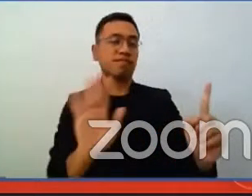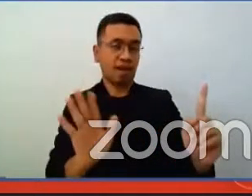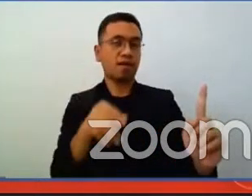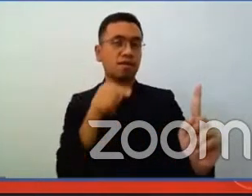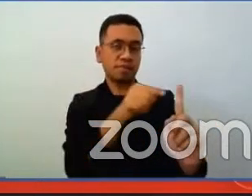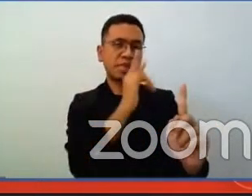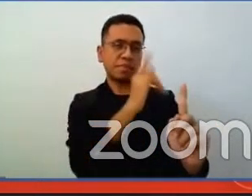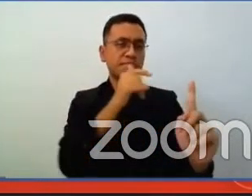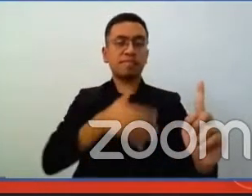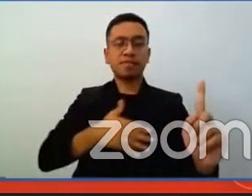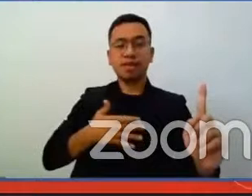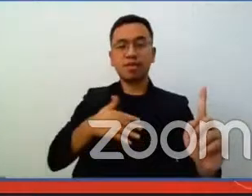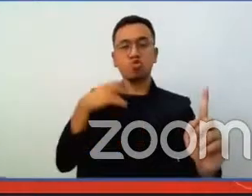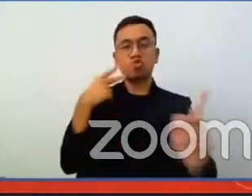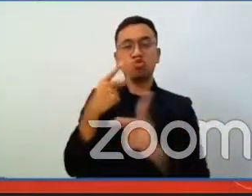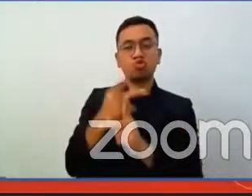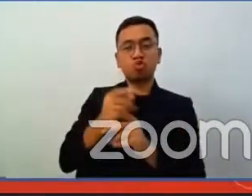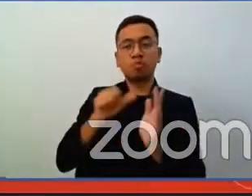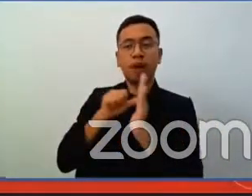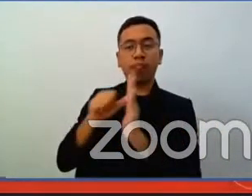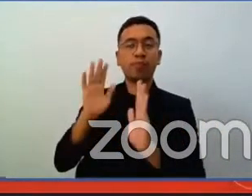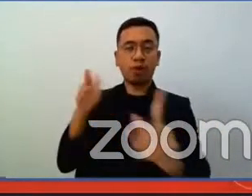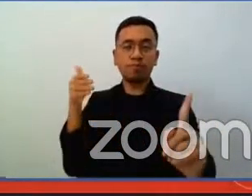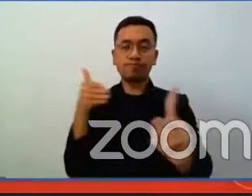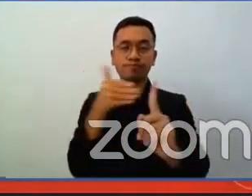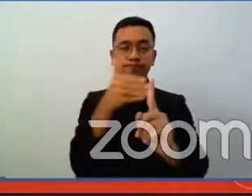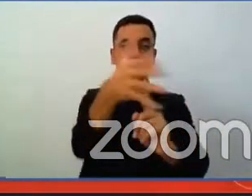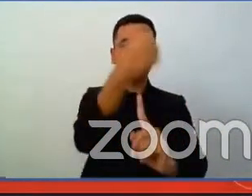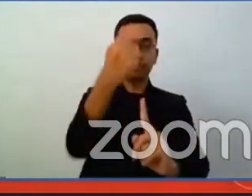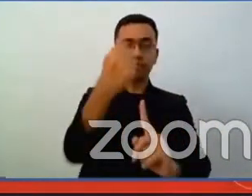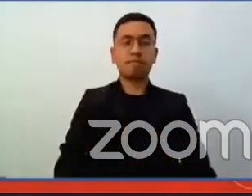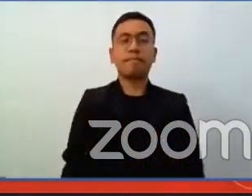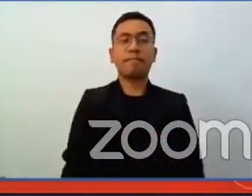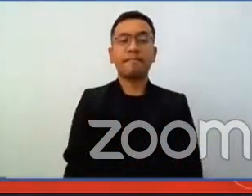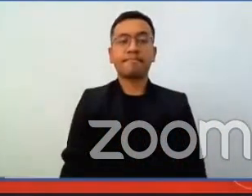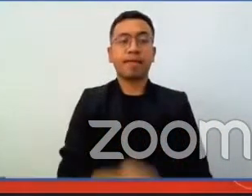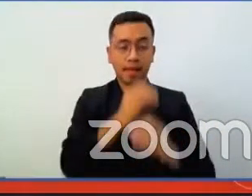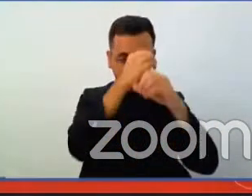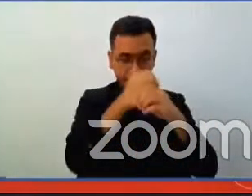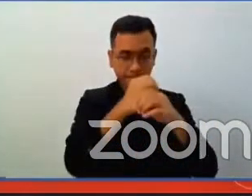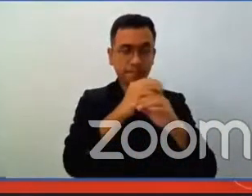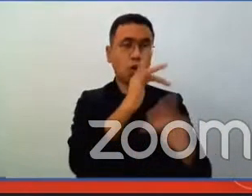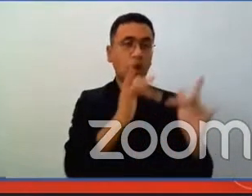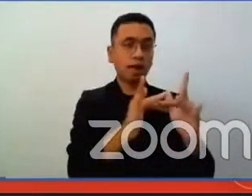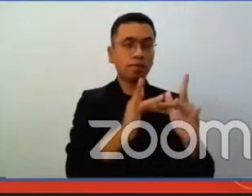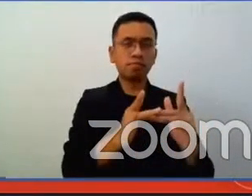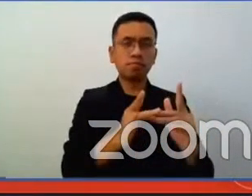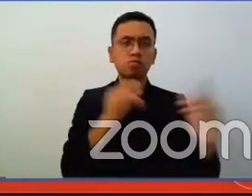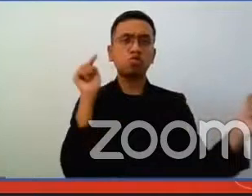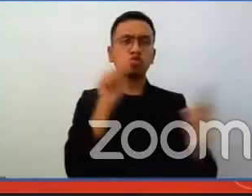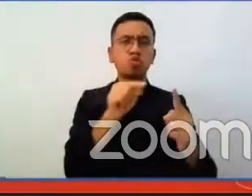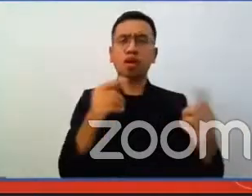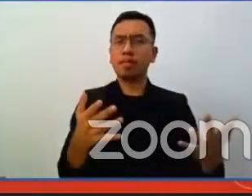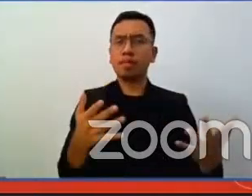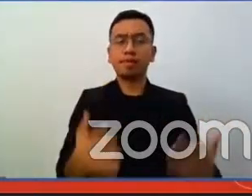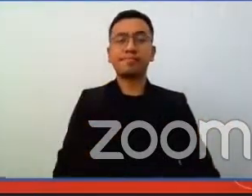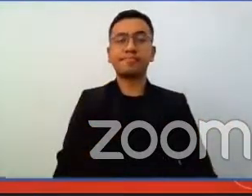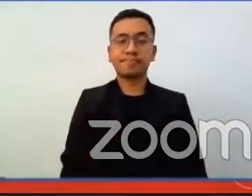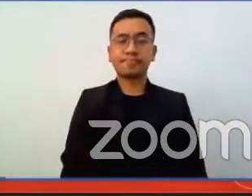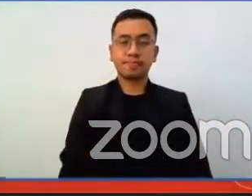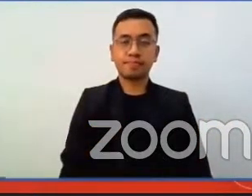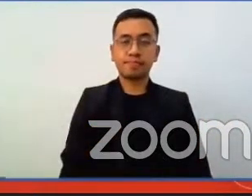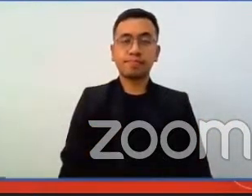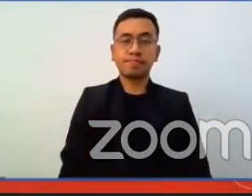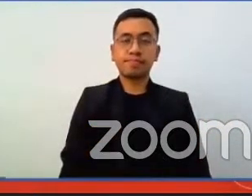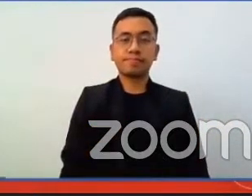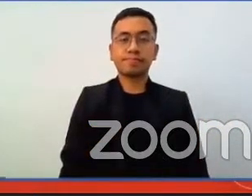yang perlu dipahami adalah virtual lab ini fungsinya apa? Ya, fungsi virtual lab harusnya kalau hanya